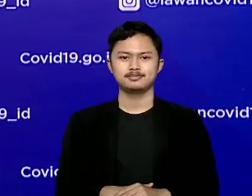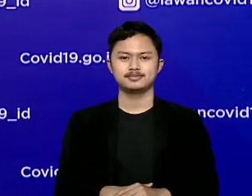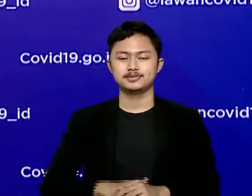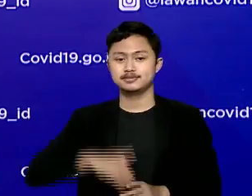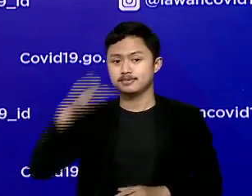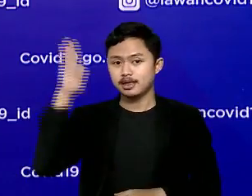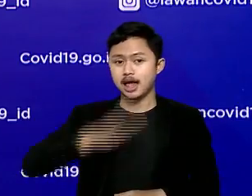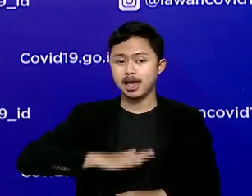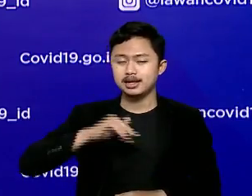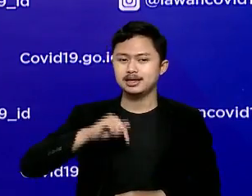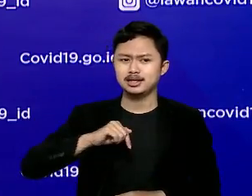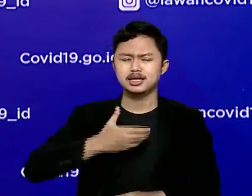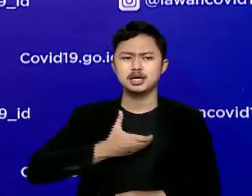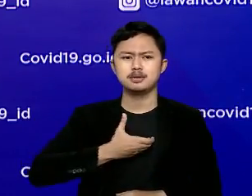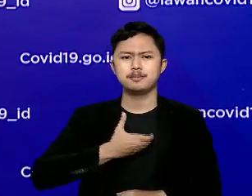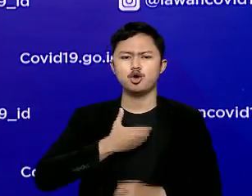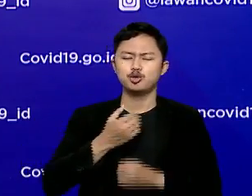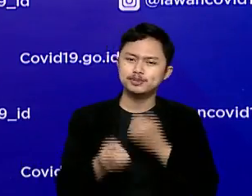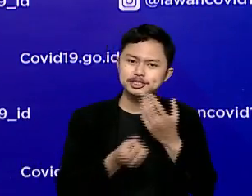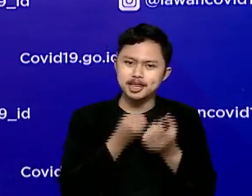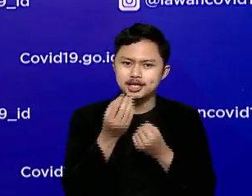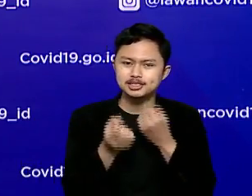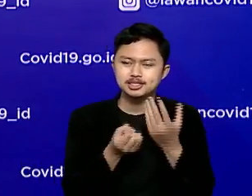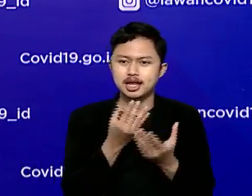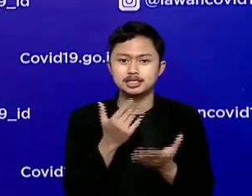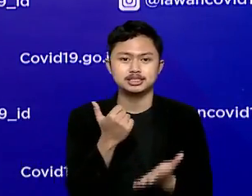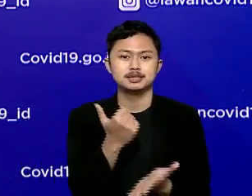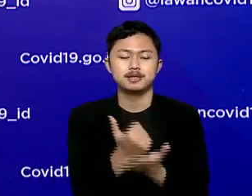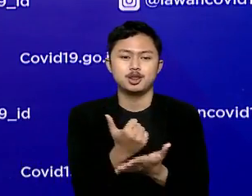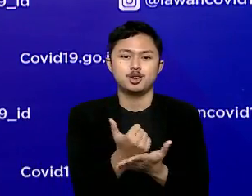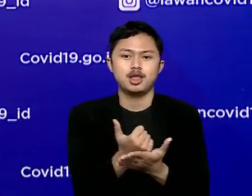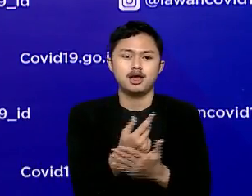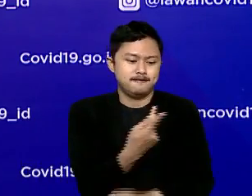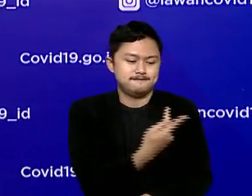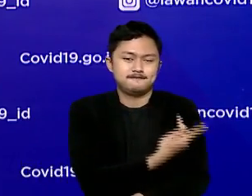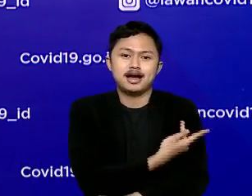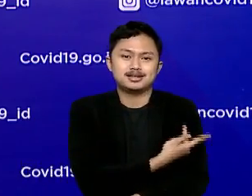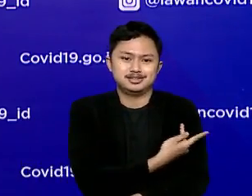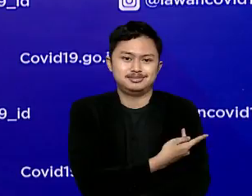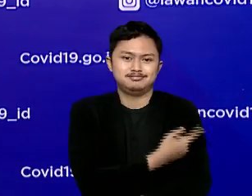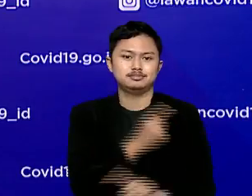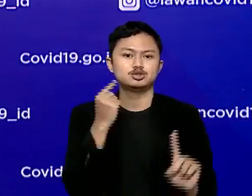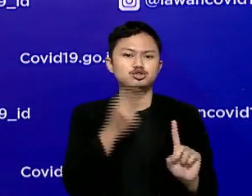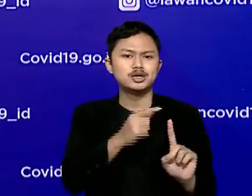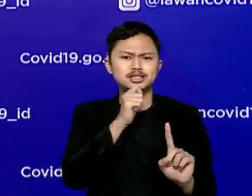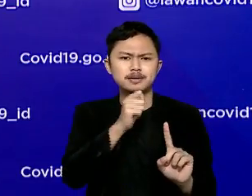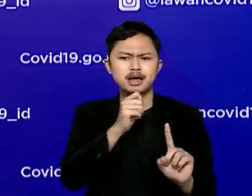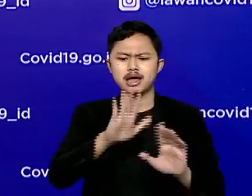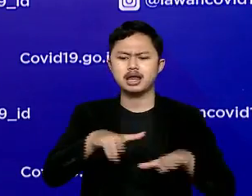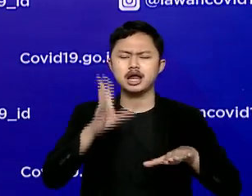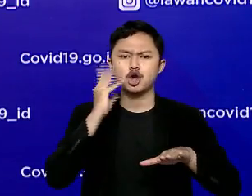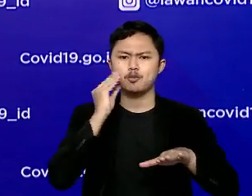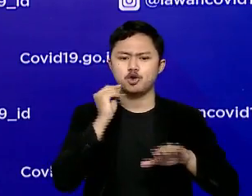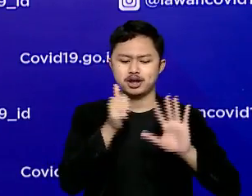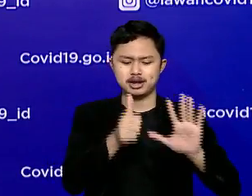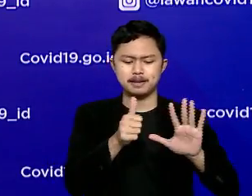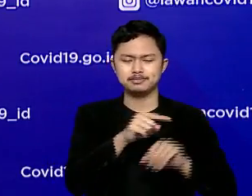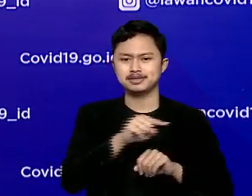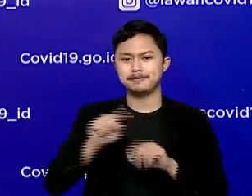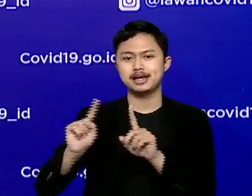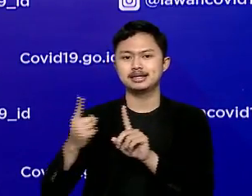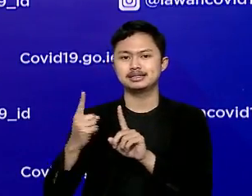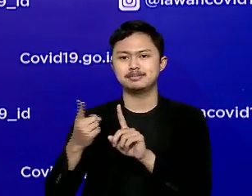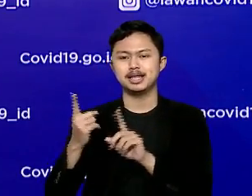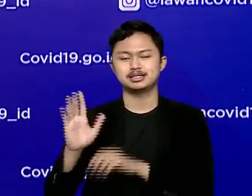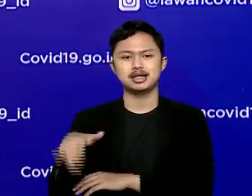sesi hari ini saya ingin menegaskan bahwa vaksin yang ditujukan untuk anak usia